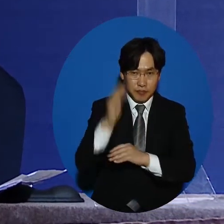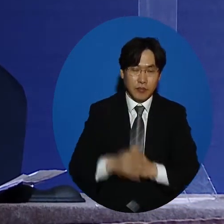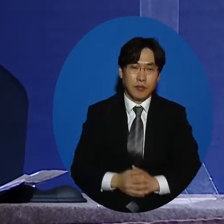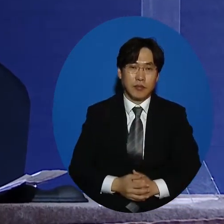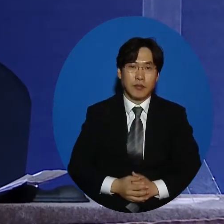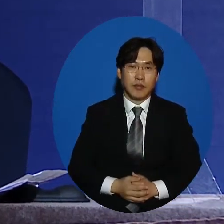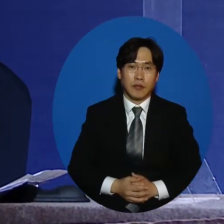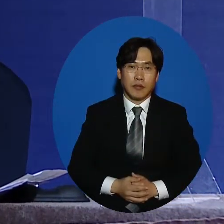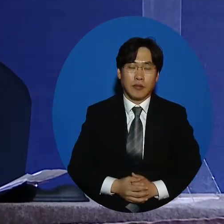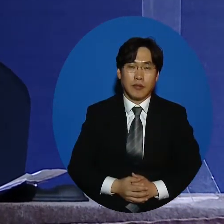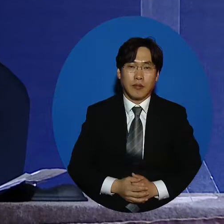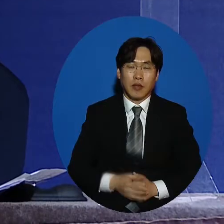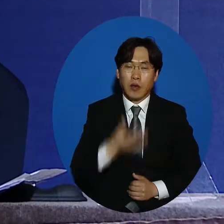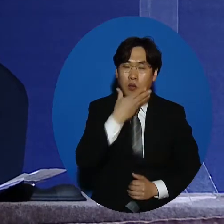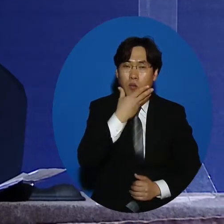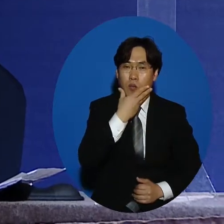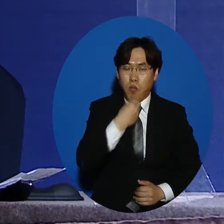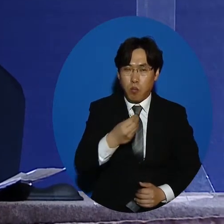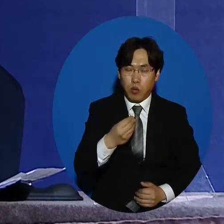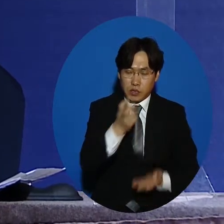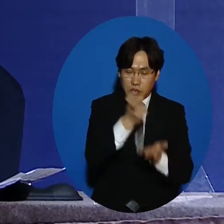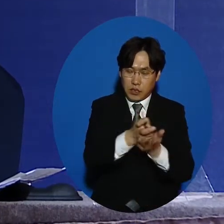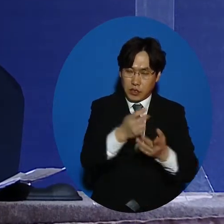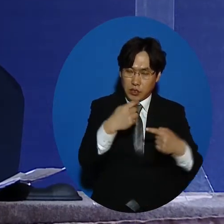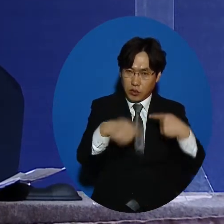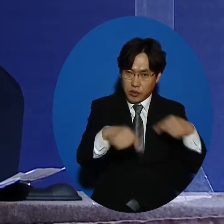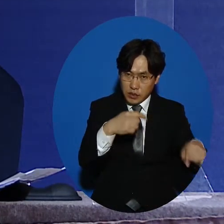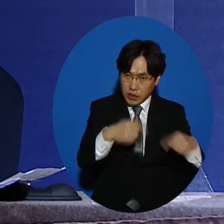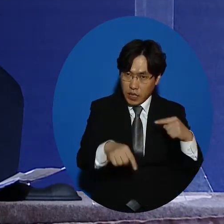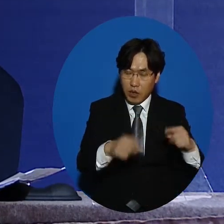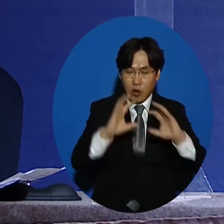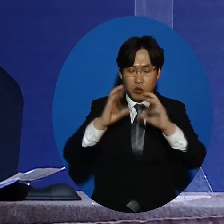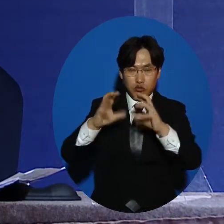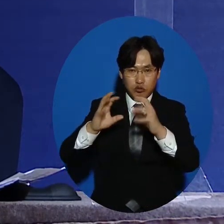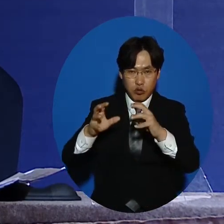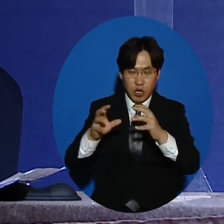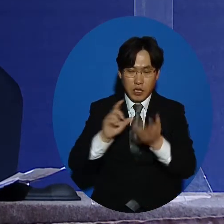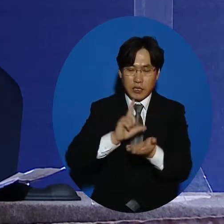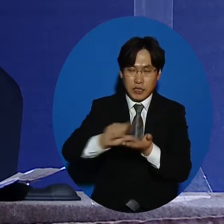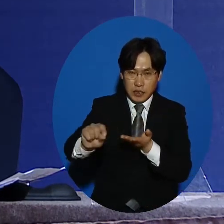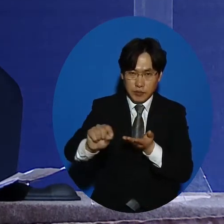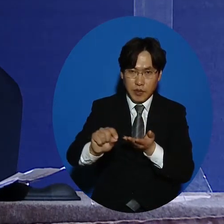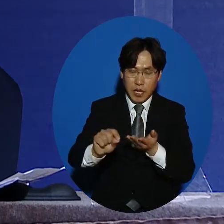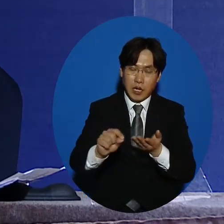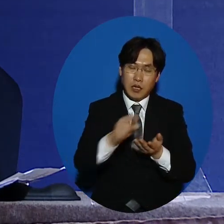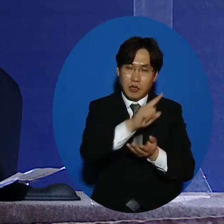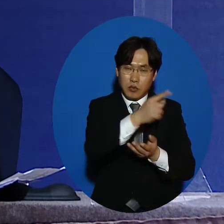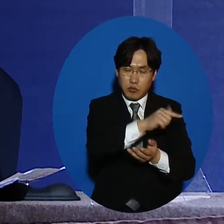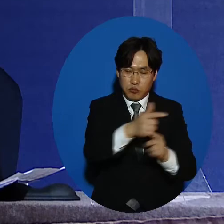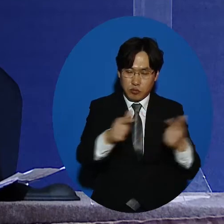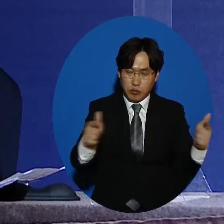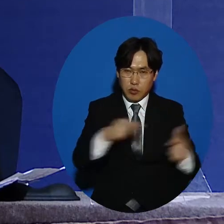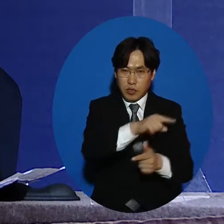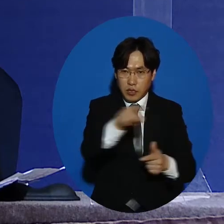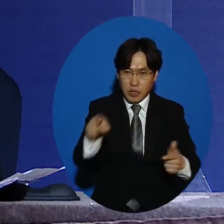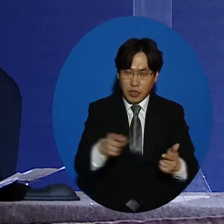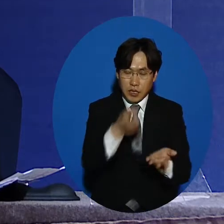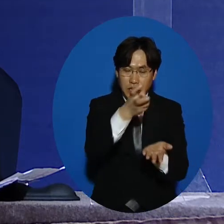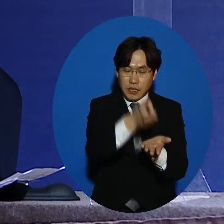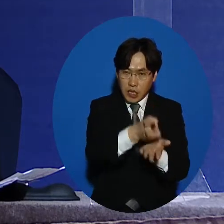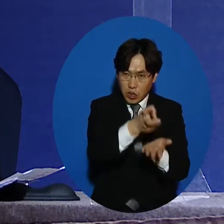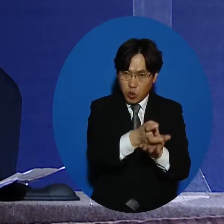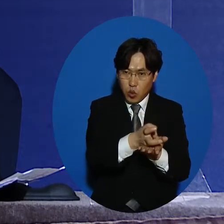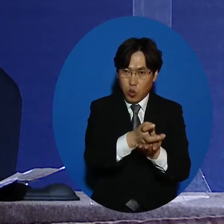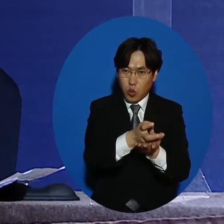우리 복지 정책 국가와 지방 자치단체 어떤